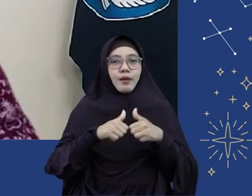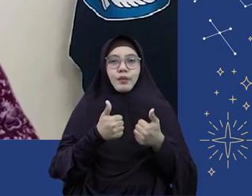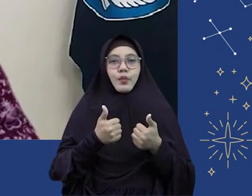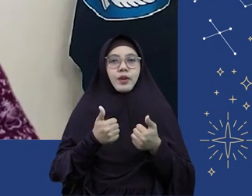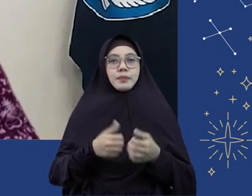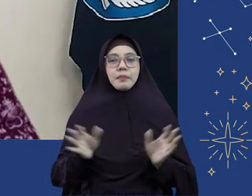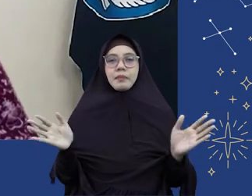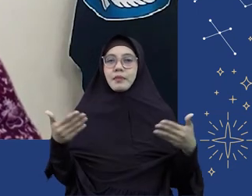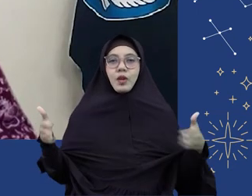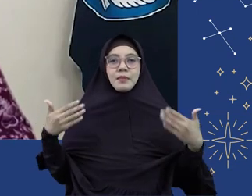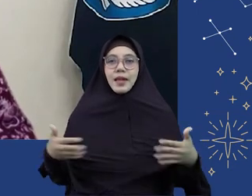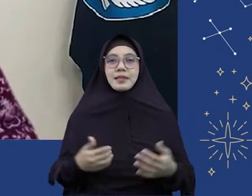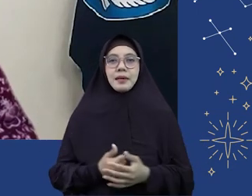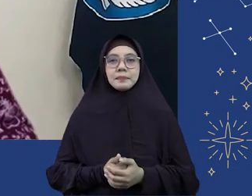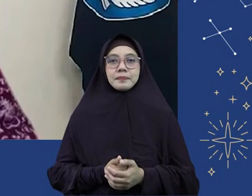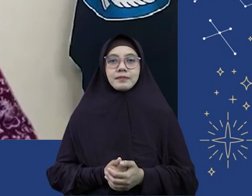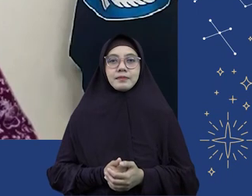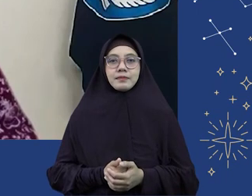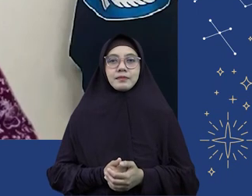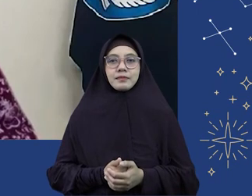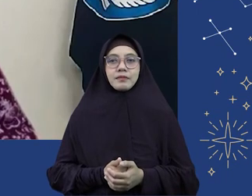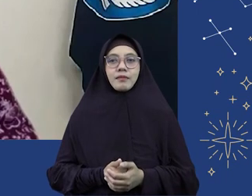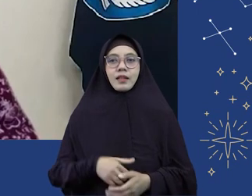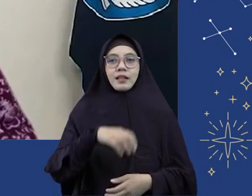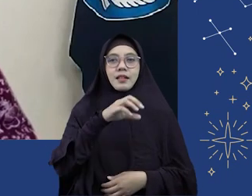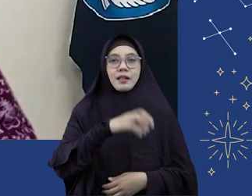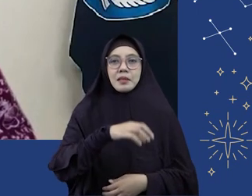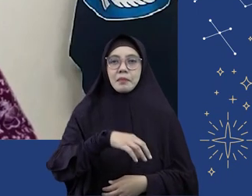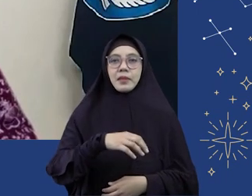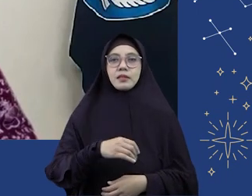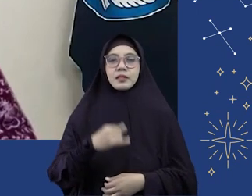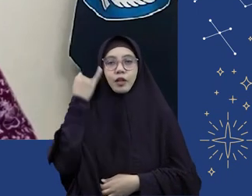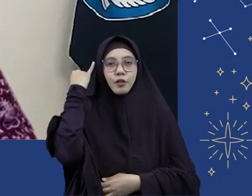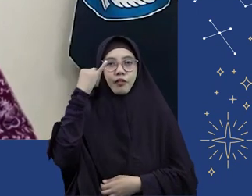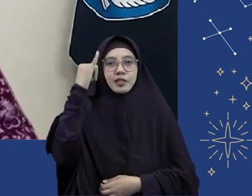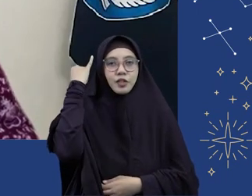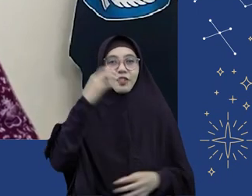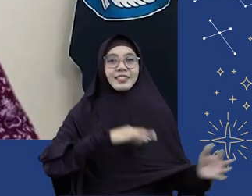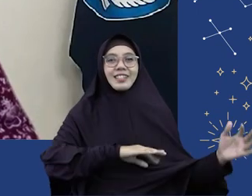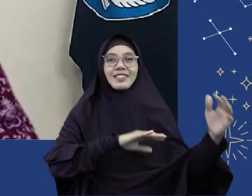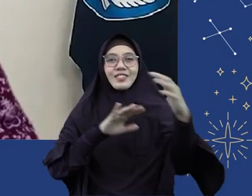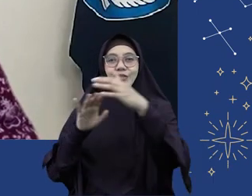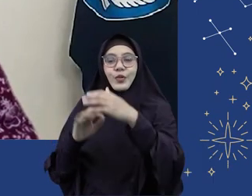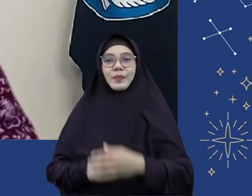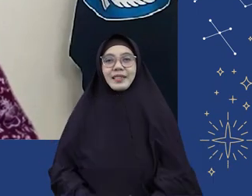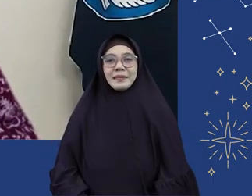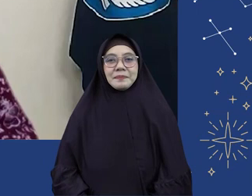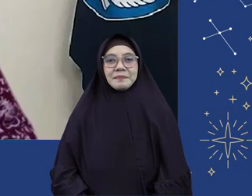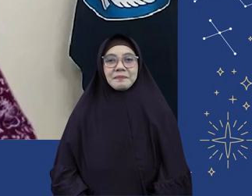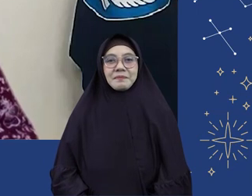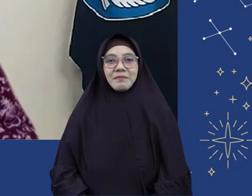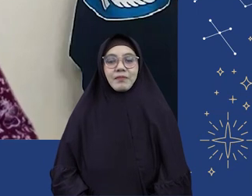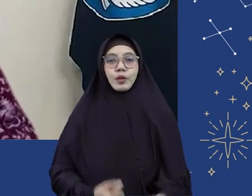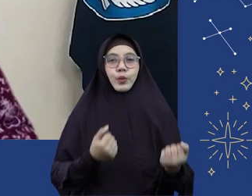pengetahuan serta menjadi laboratorium yang melahirkan berbagai inovasi di bidang astronomi didukung dengan perkembangan